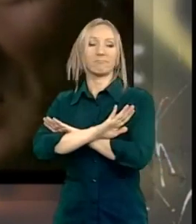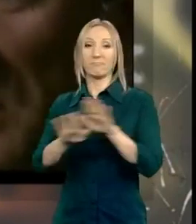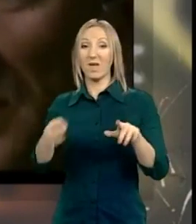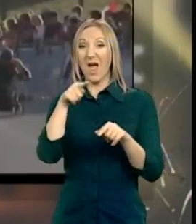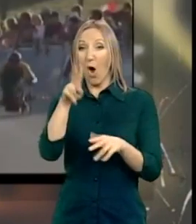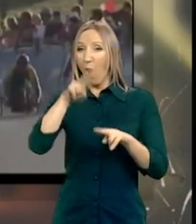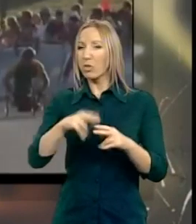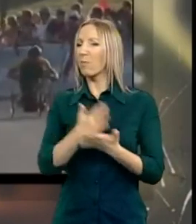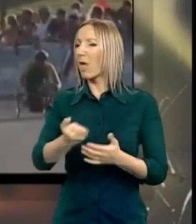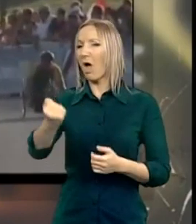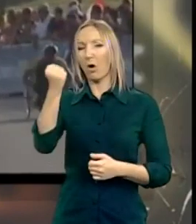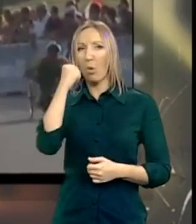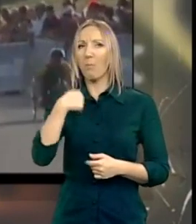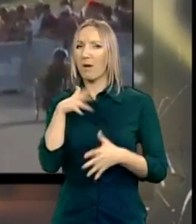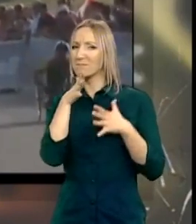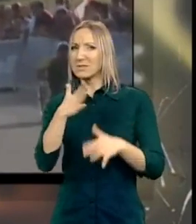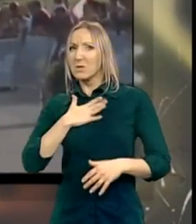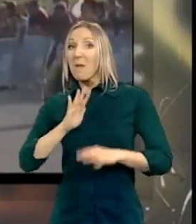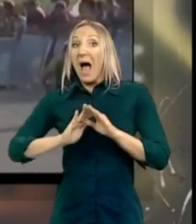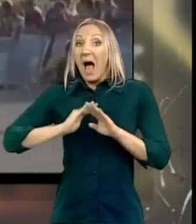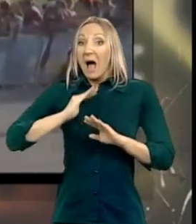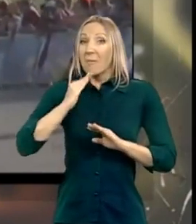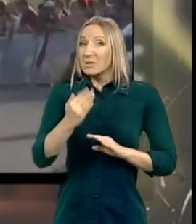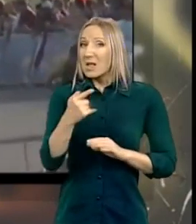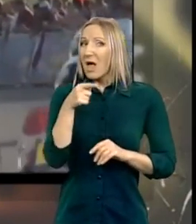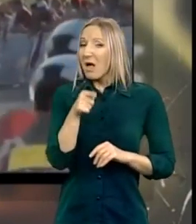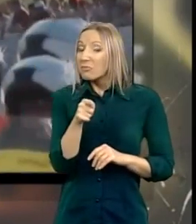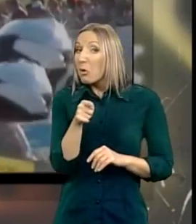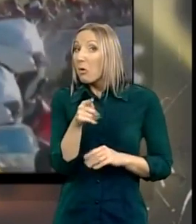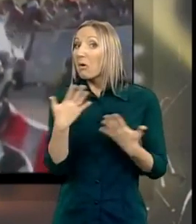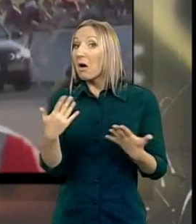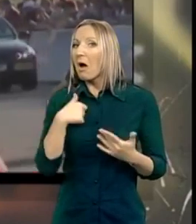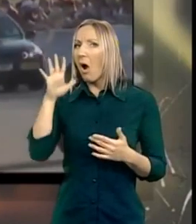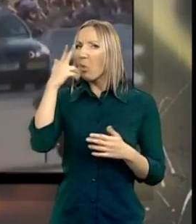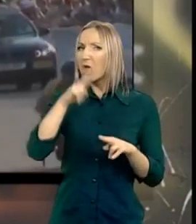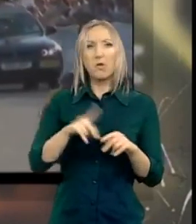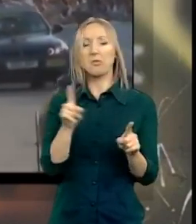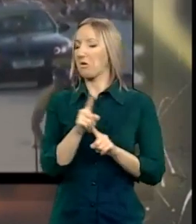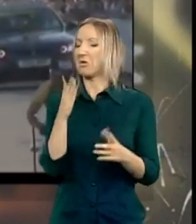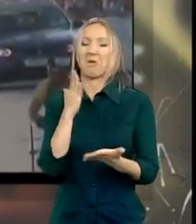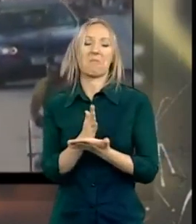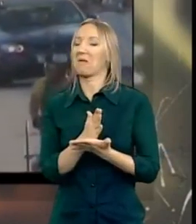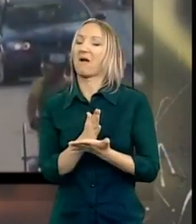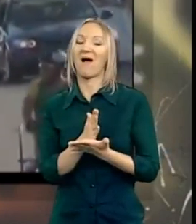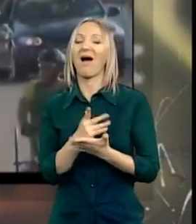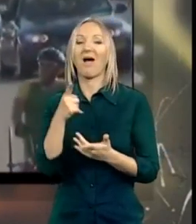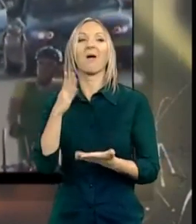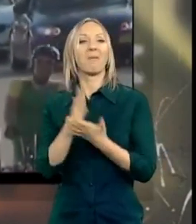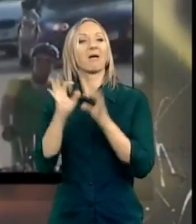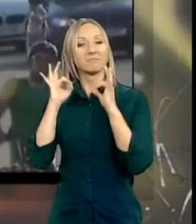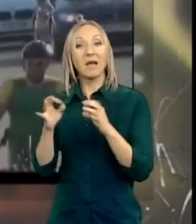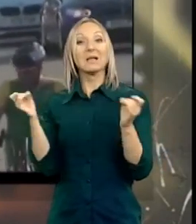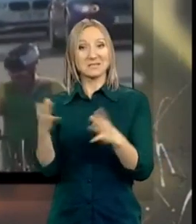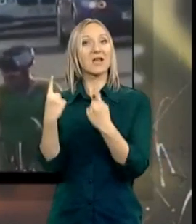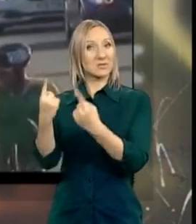glupa jer sam toliko toga imao protiv sebe. Ali to nije bila prva luda odluka koju sam donio u životu, a na kraju je bila ispravna. Sreća je tu,